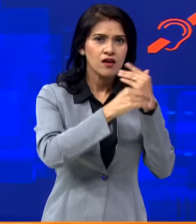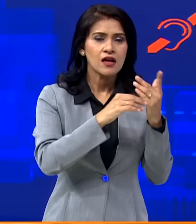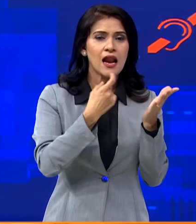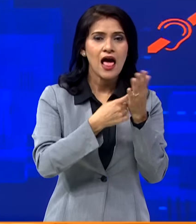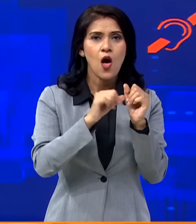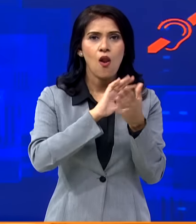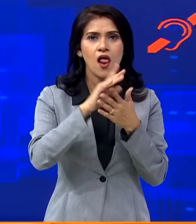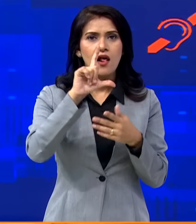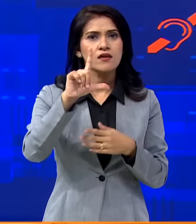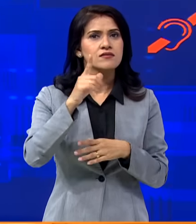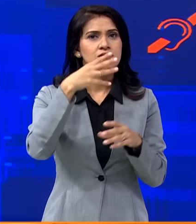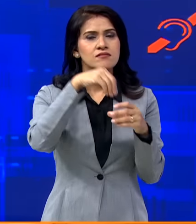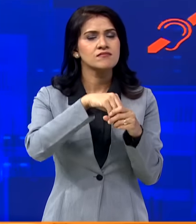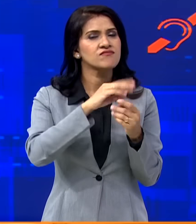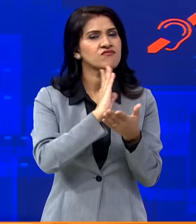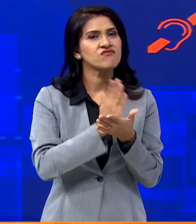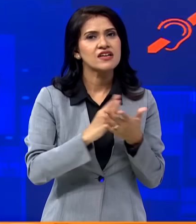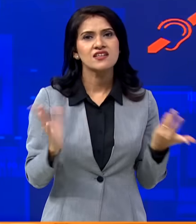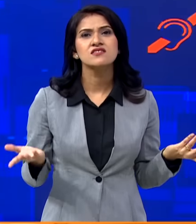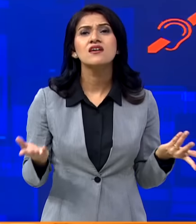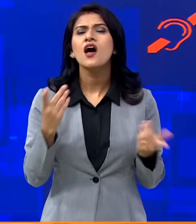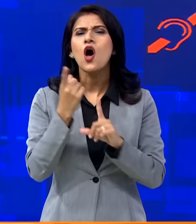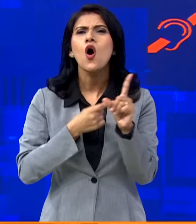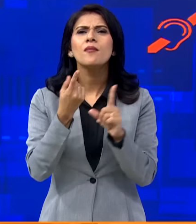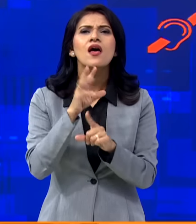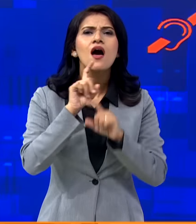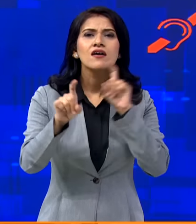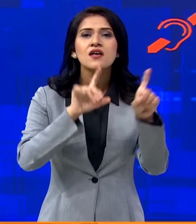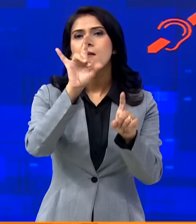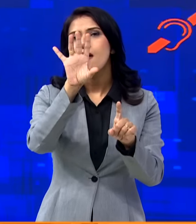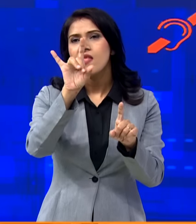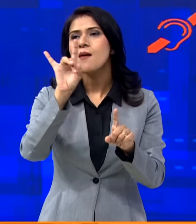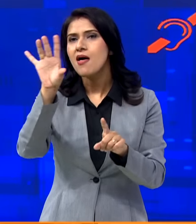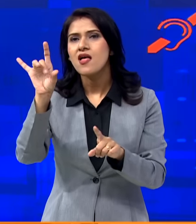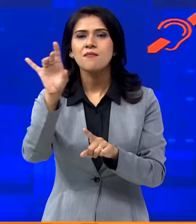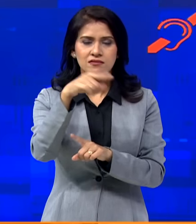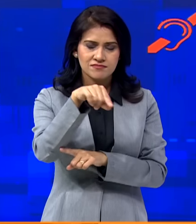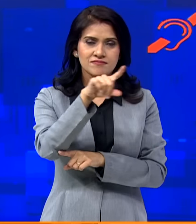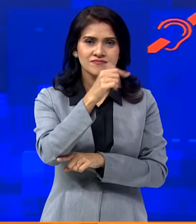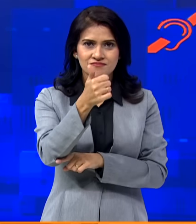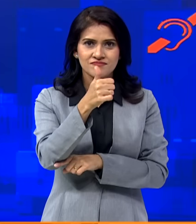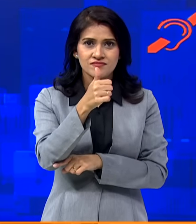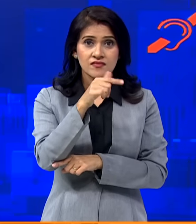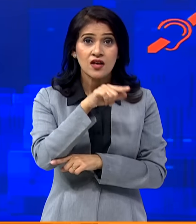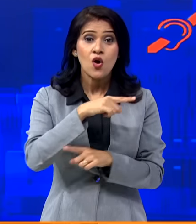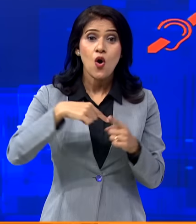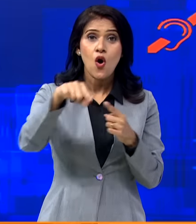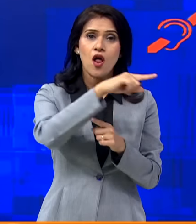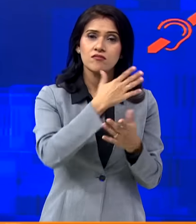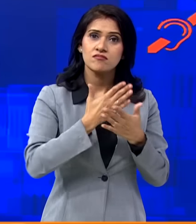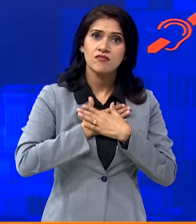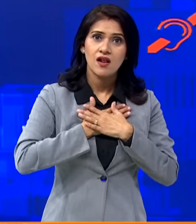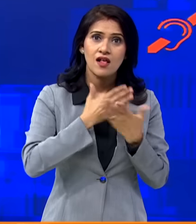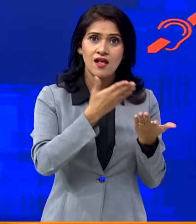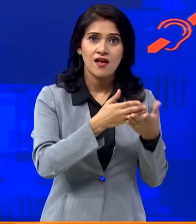को कितने कितने इस पूरे विपक्ष ने उन्हें अपना नेता बना लिया इस विपक्ष को